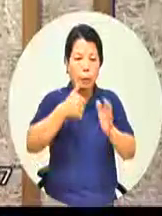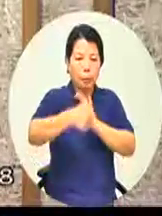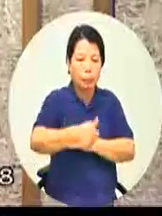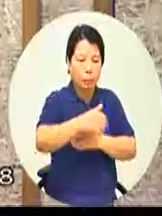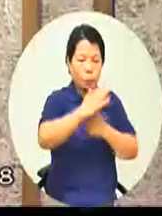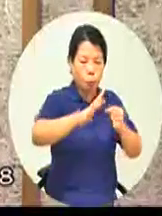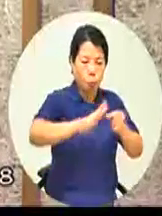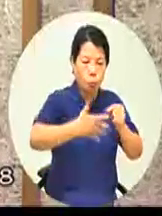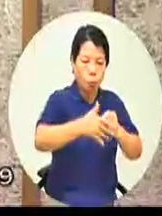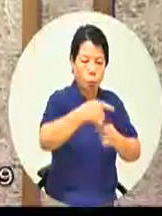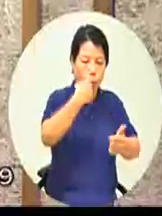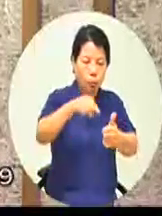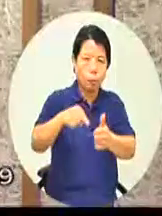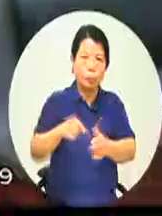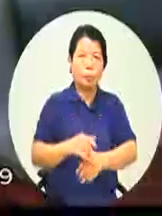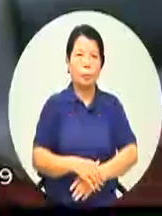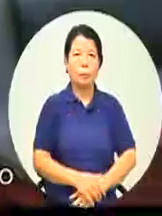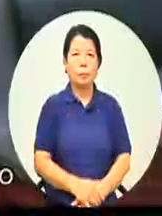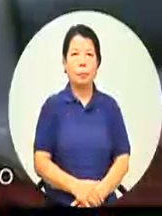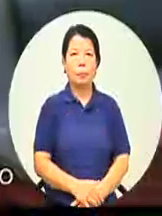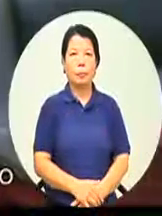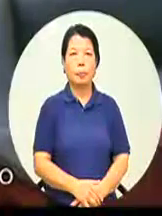是。